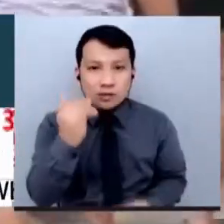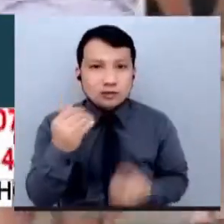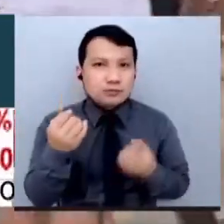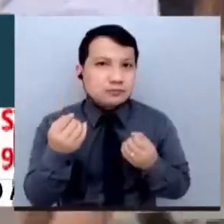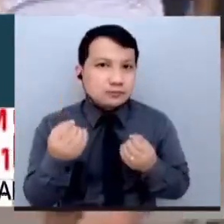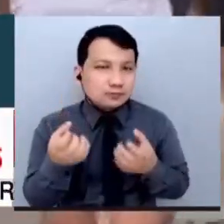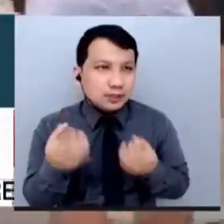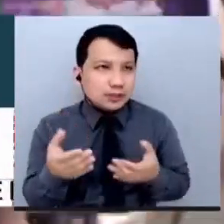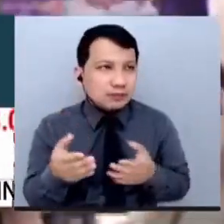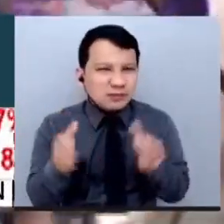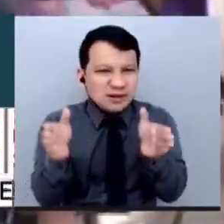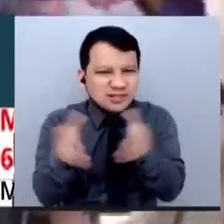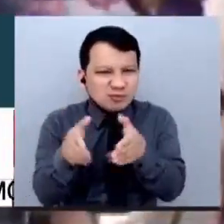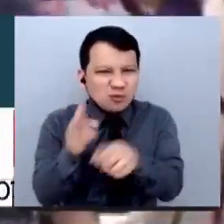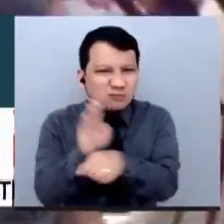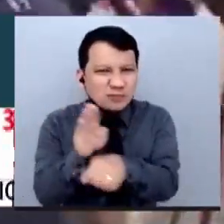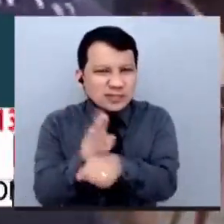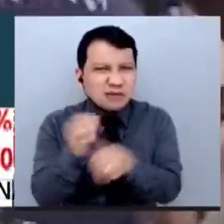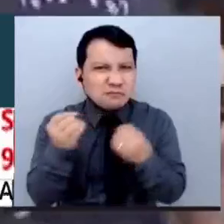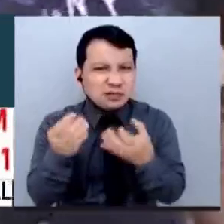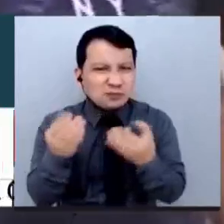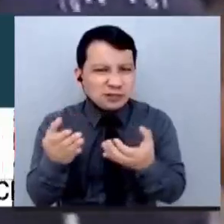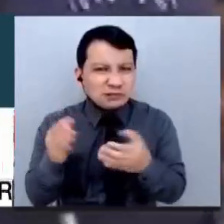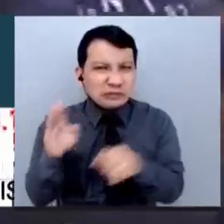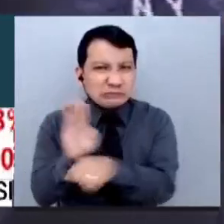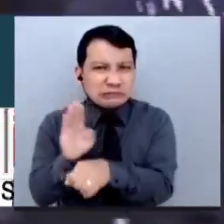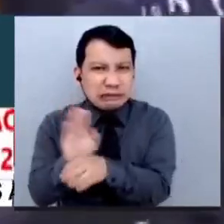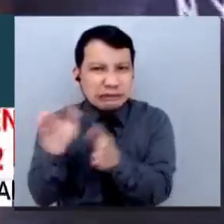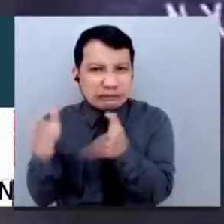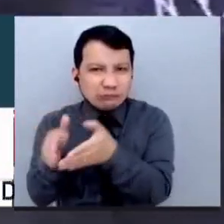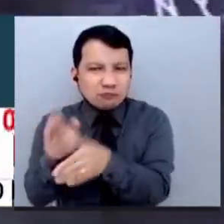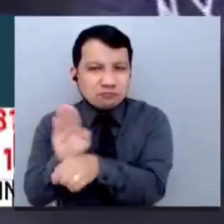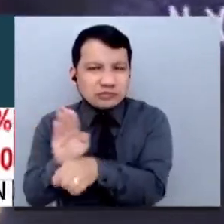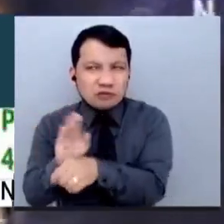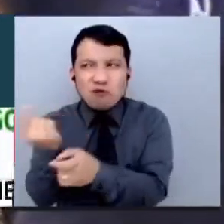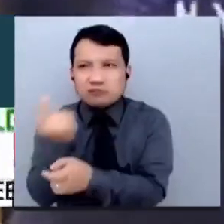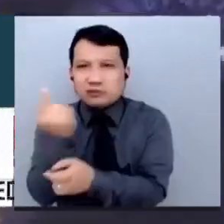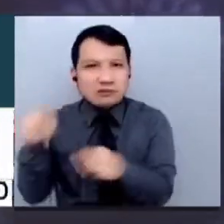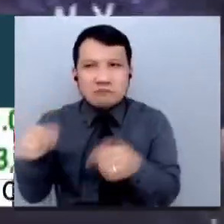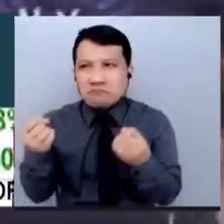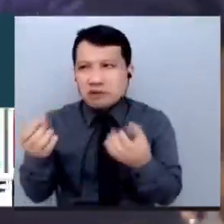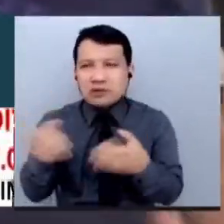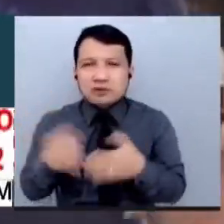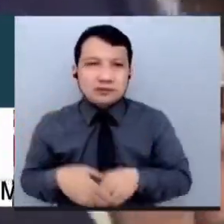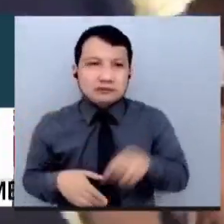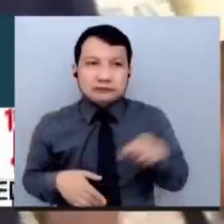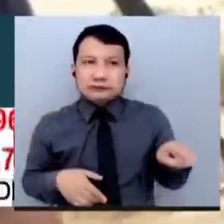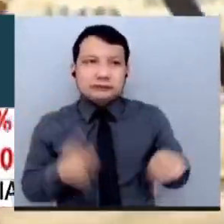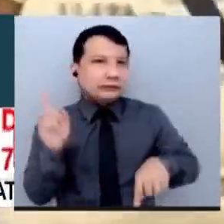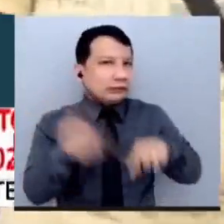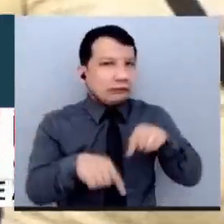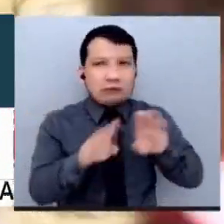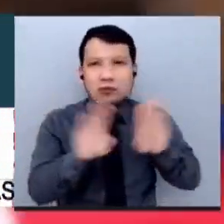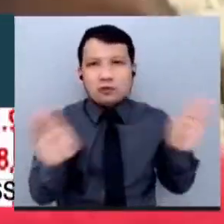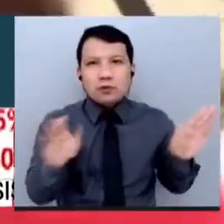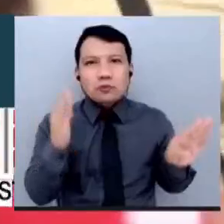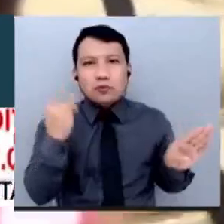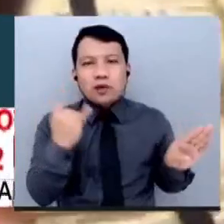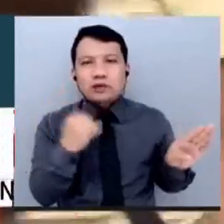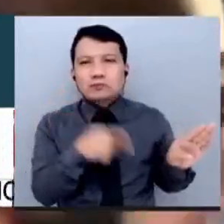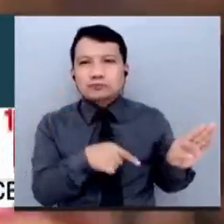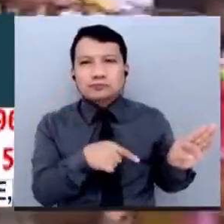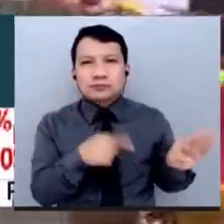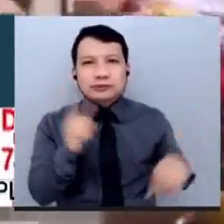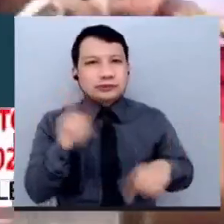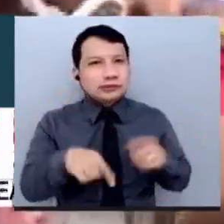micro, small business enterprises, eh, di ba? Hindi naman sila makapagbukas kasi hindi pa sila